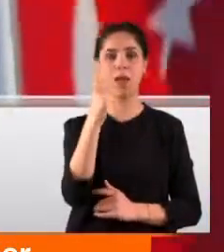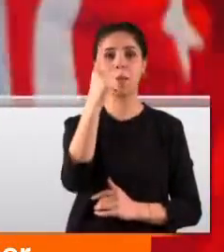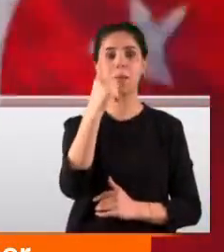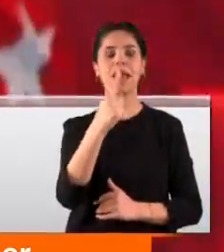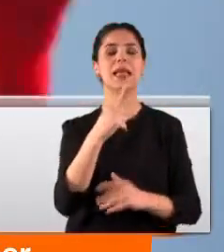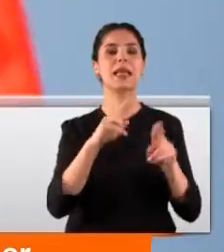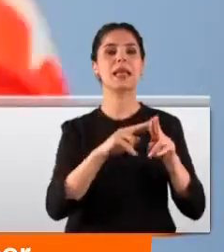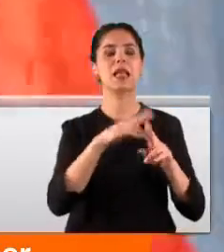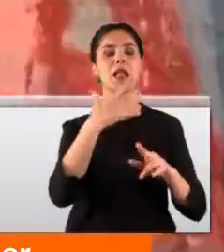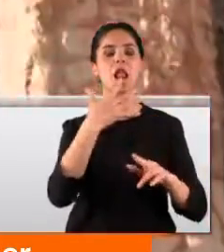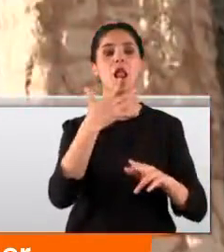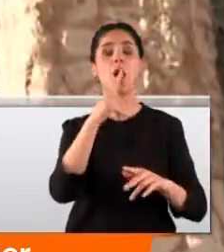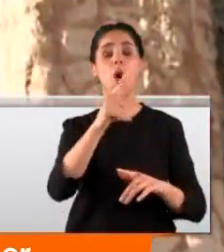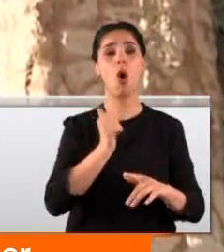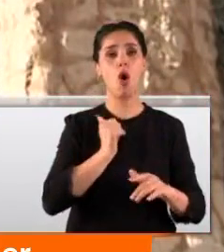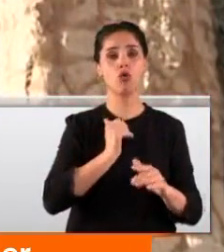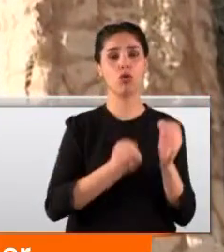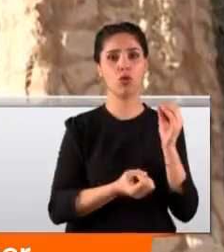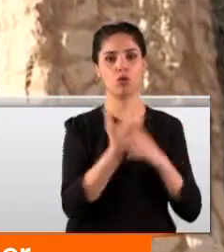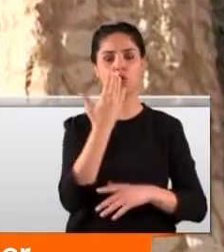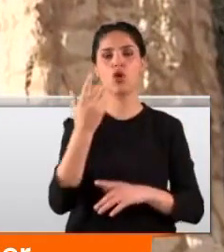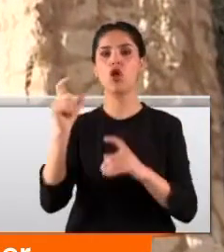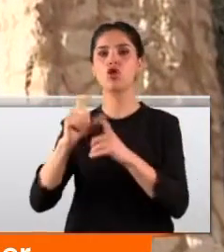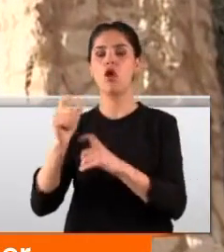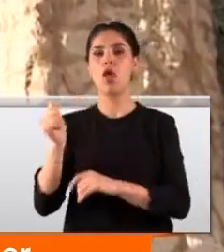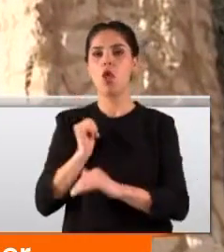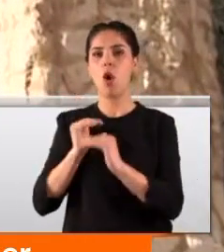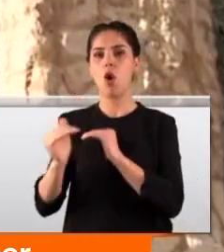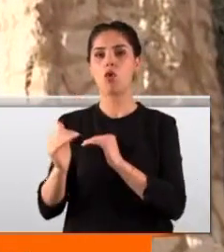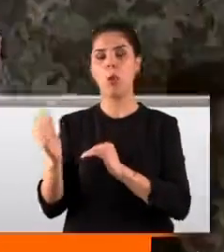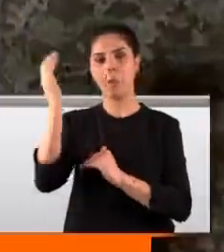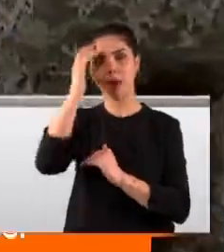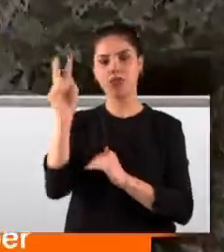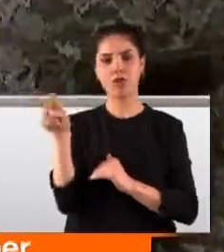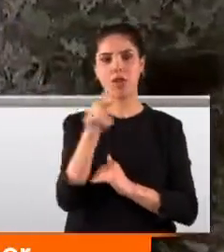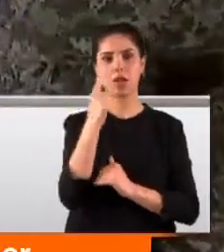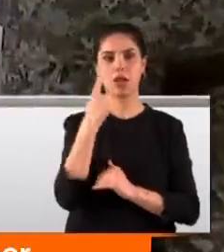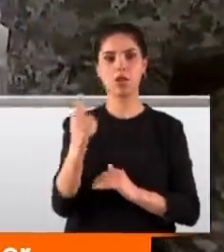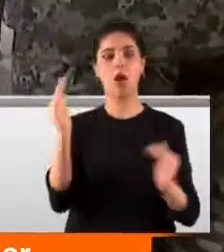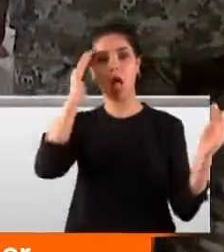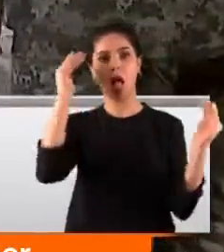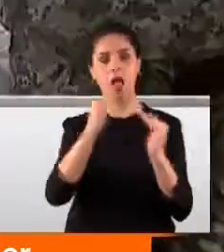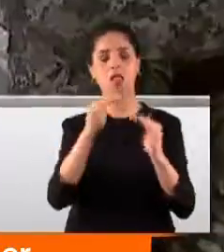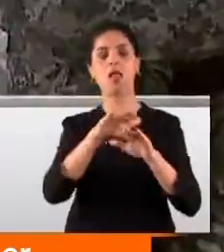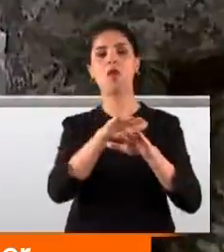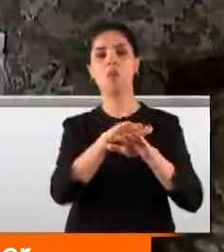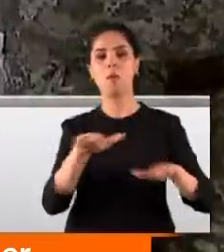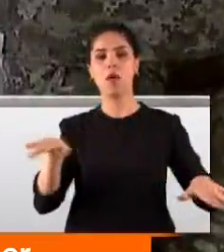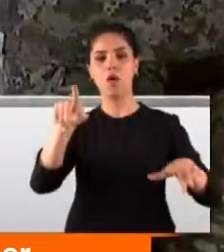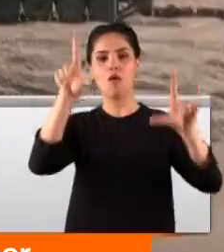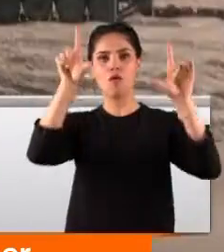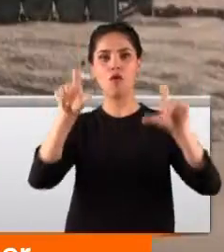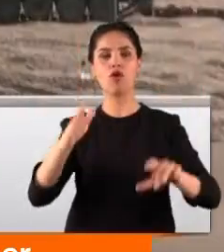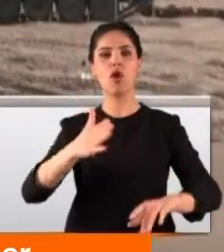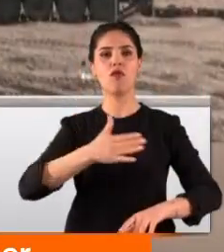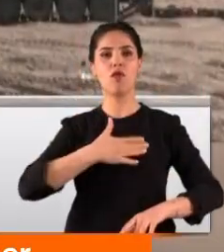Ordu'nun kurucusu Frunze, diğeri de Sovyet Orduları Başkomutanı Voroshilov. Ve müzakere masası da işte o fotoğrafın önünde